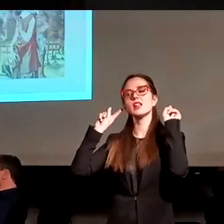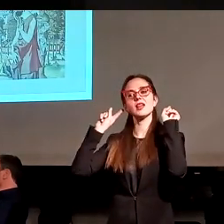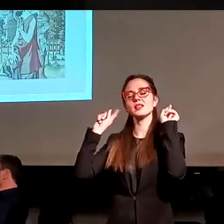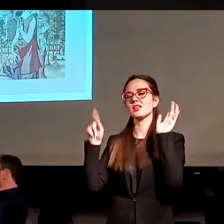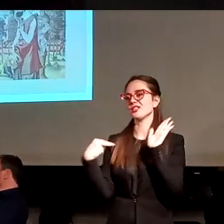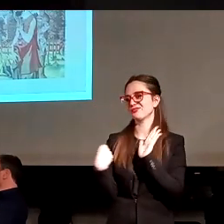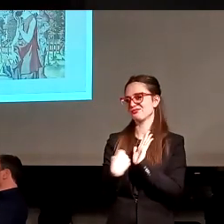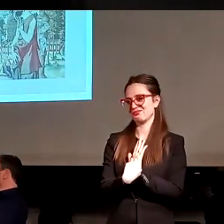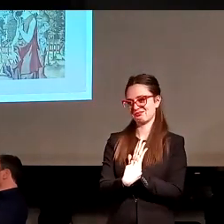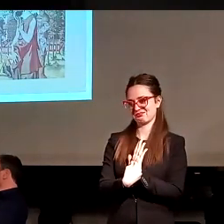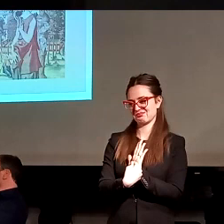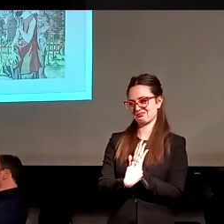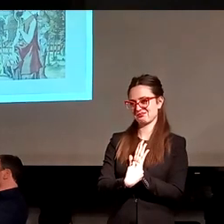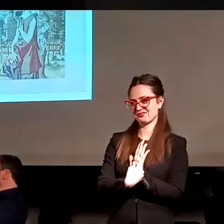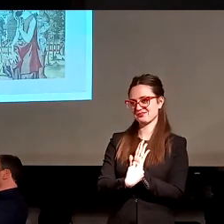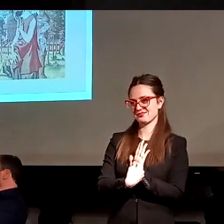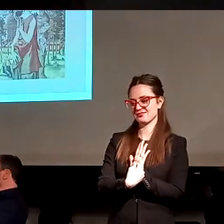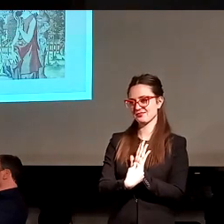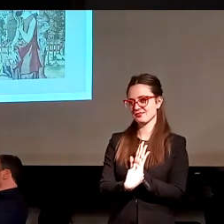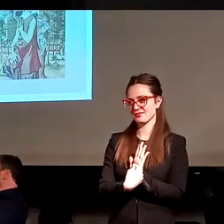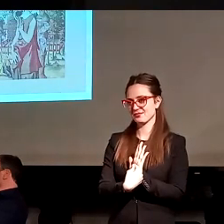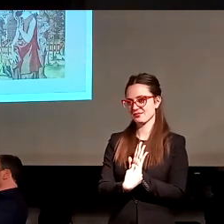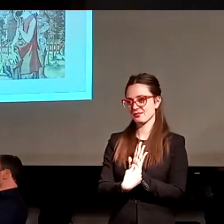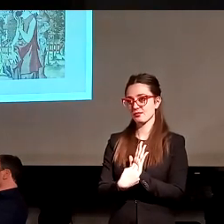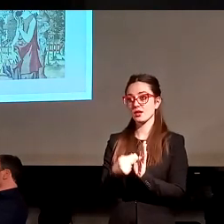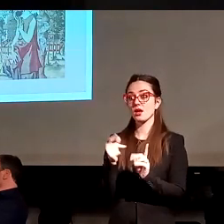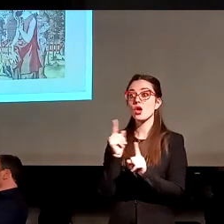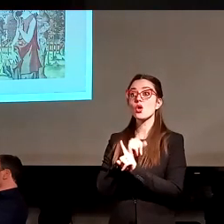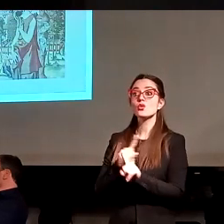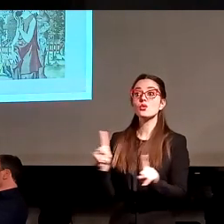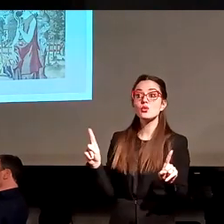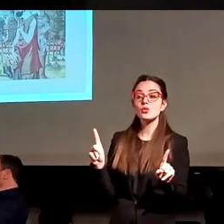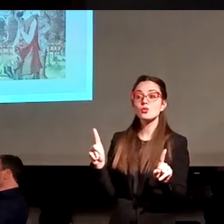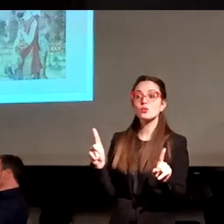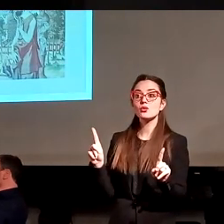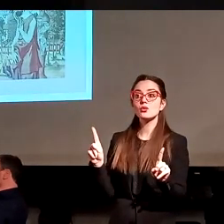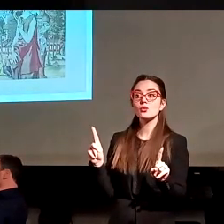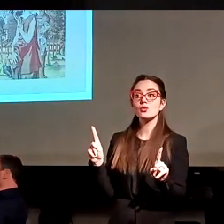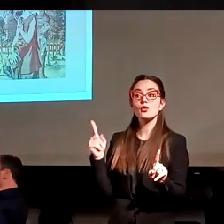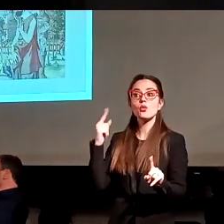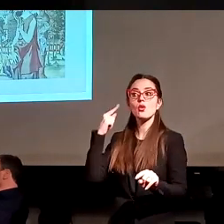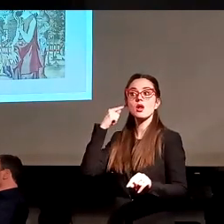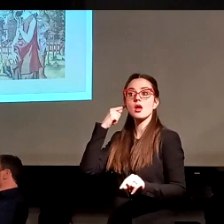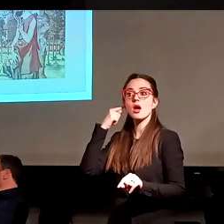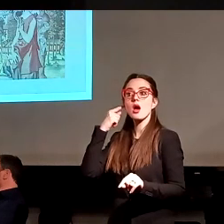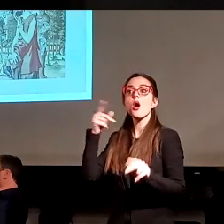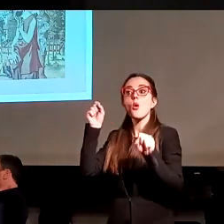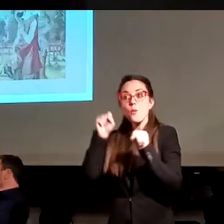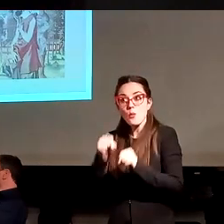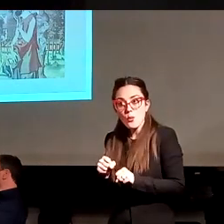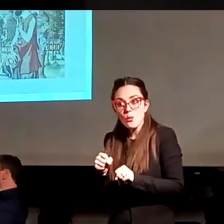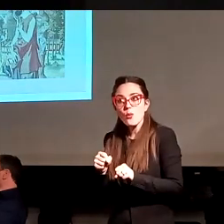rapper e tour auditu ma nulla di ciò che è stato ascoltato può essere